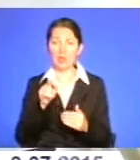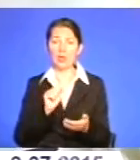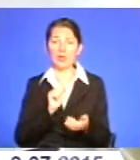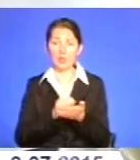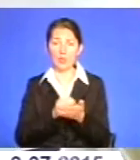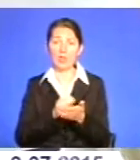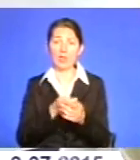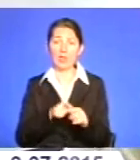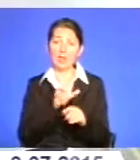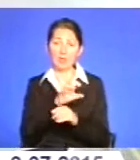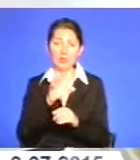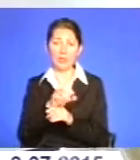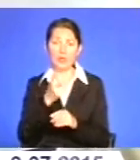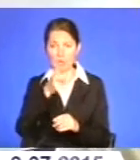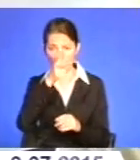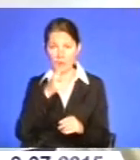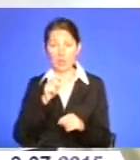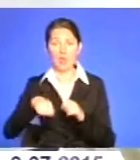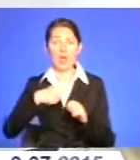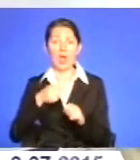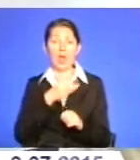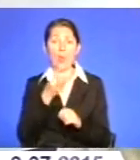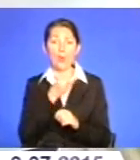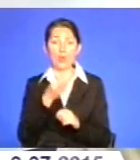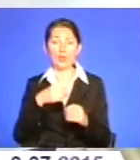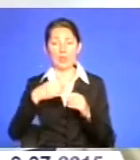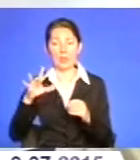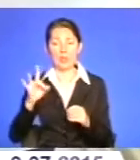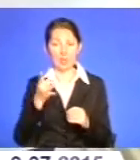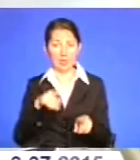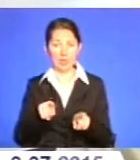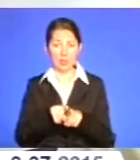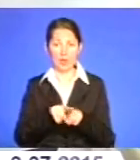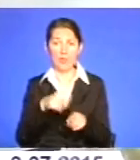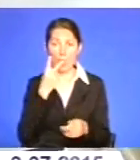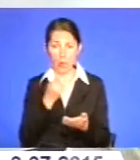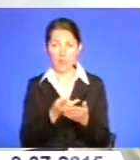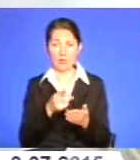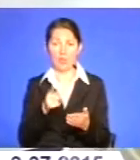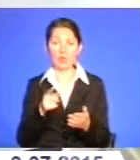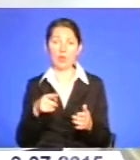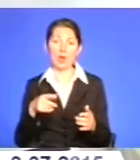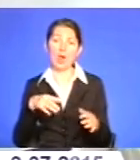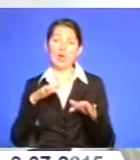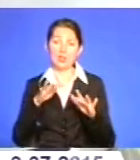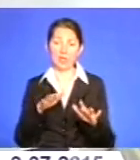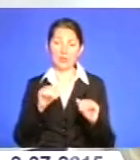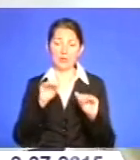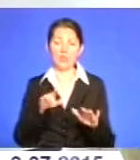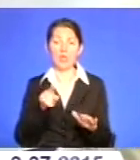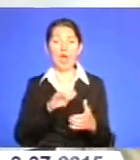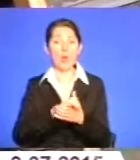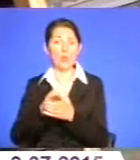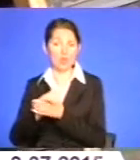назнімали, 3 місяці прокручували по 15 разів, таким чином показуючи їхню бурхливу там діяльність, вирішили їх